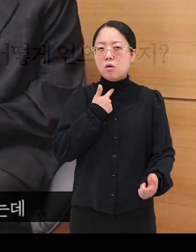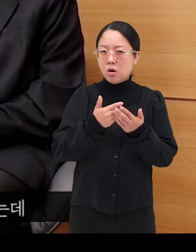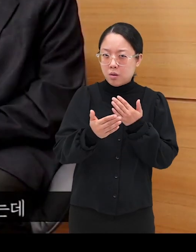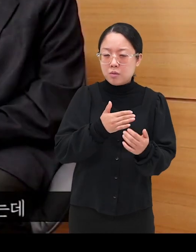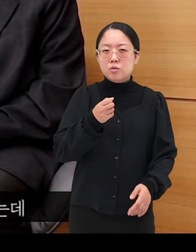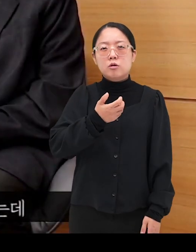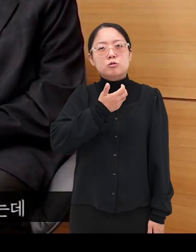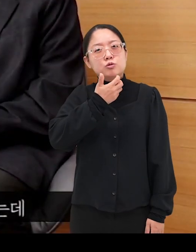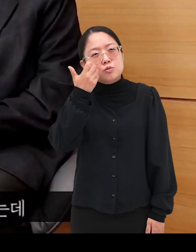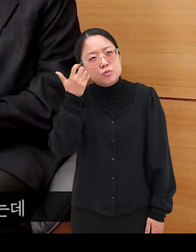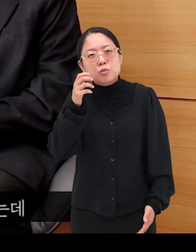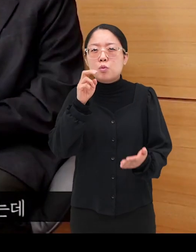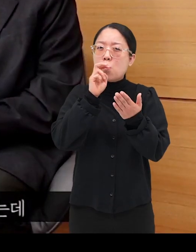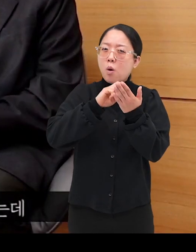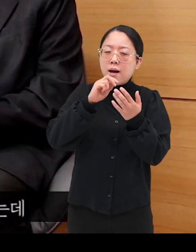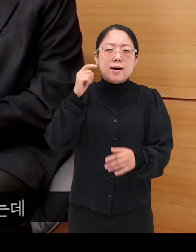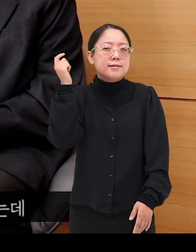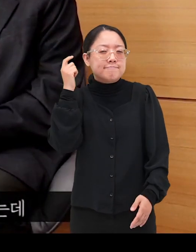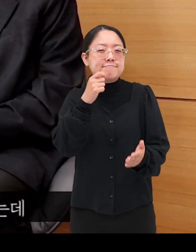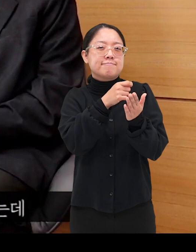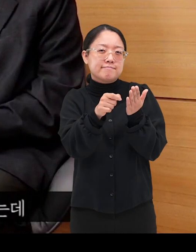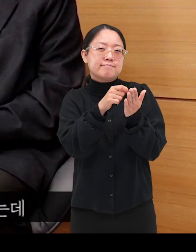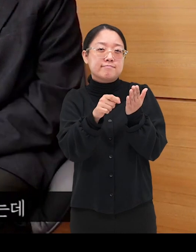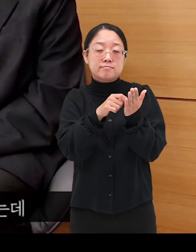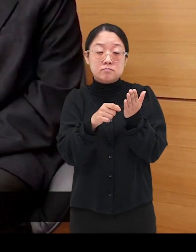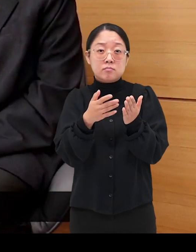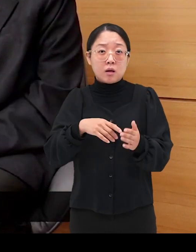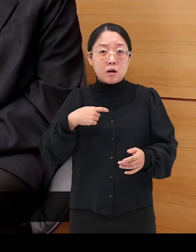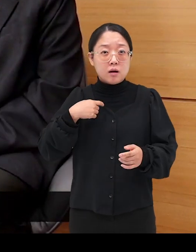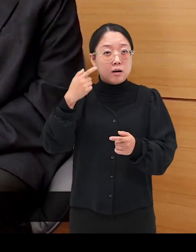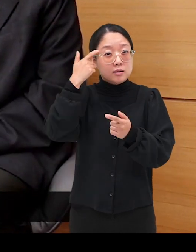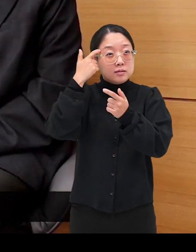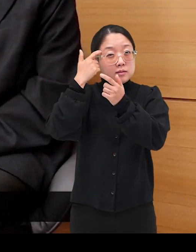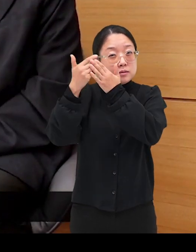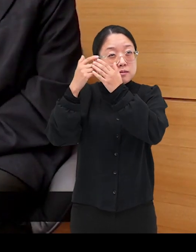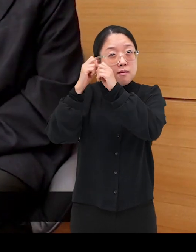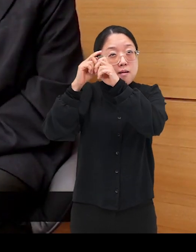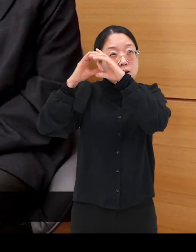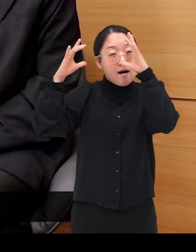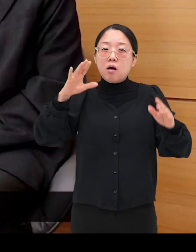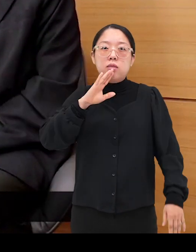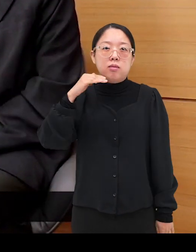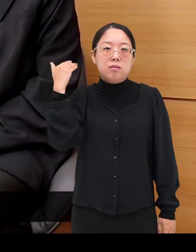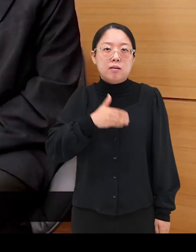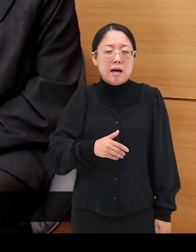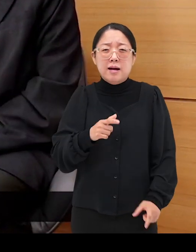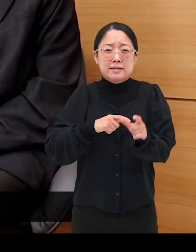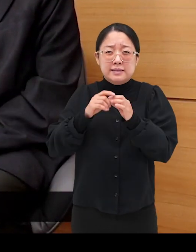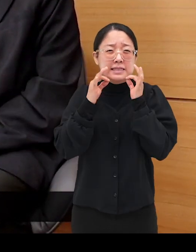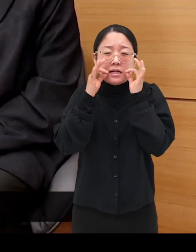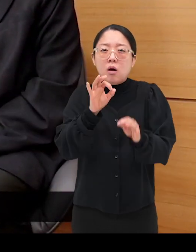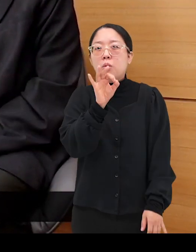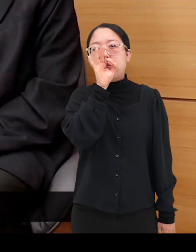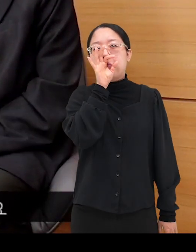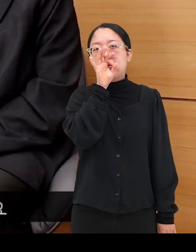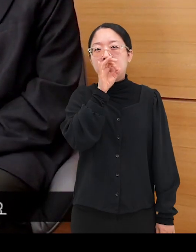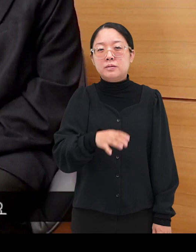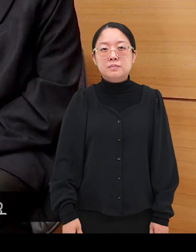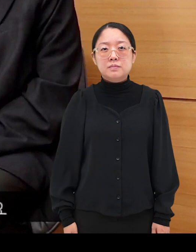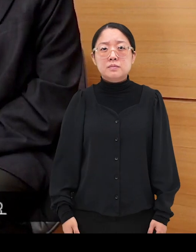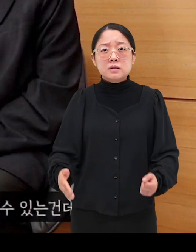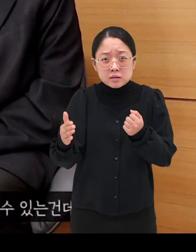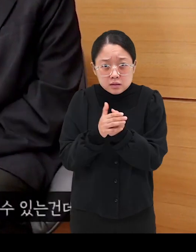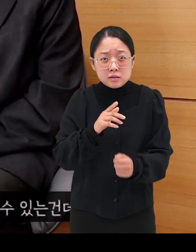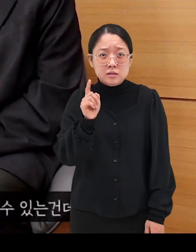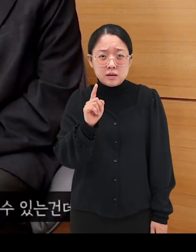경험과 꿈으로부터 노래를 쓰고 글을 쓰는데 저는 상상력이 거의 없다시피 해서 상상으로는 아무것도 할 수 없는